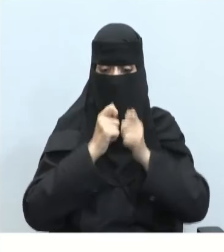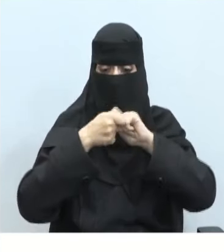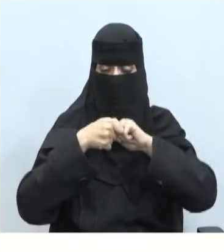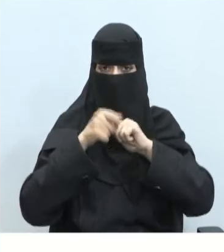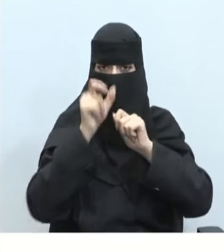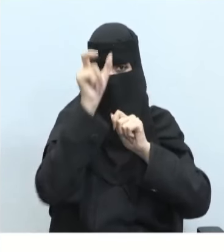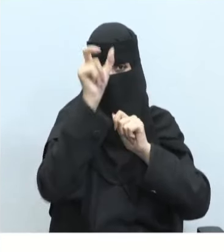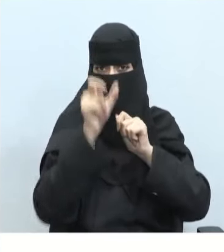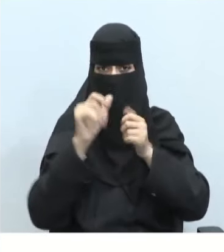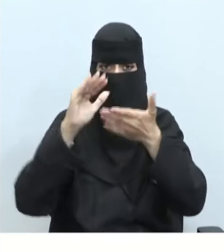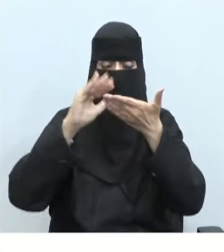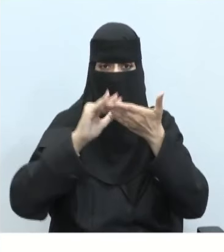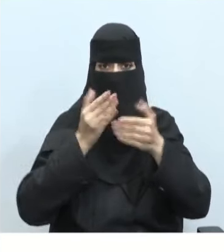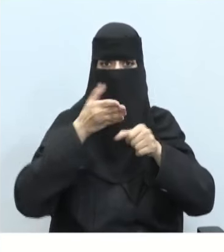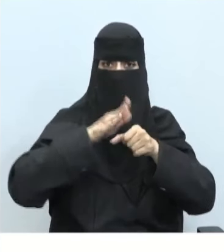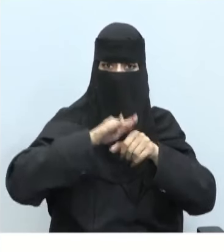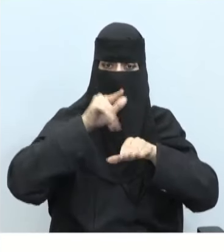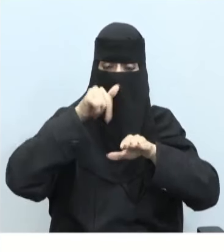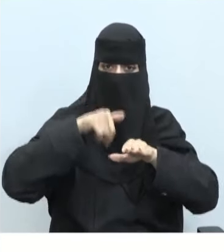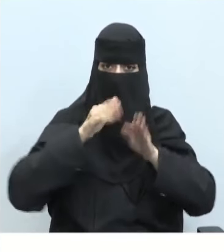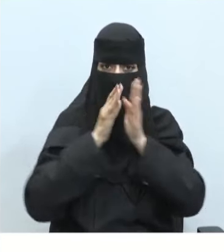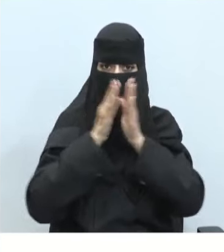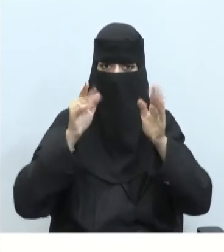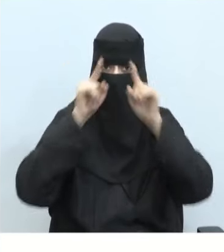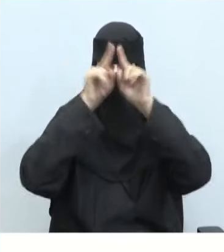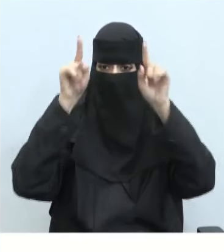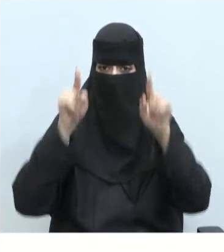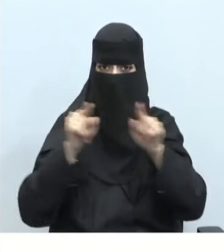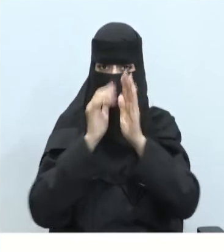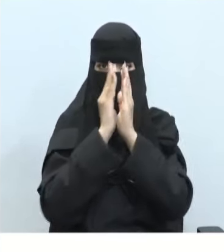اتجاه النص يساعد على توفير مساحه في